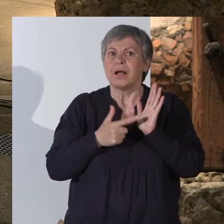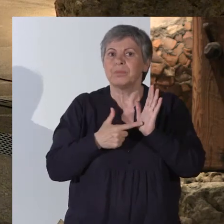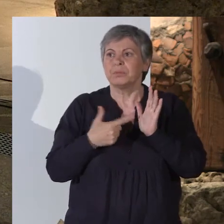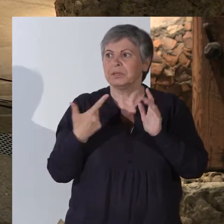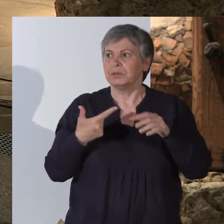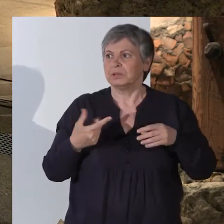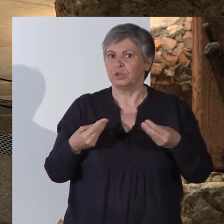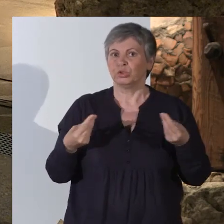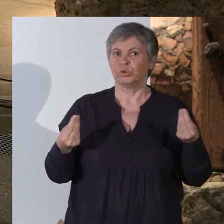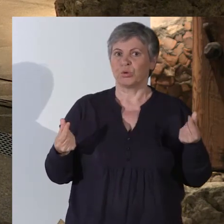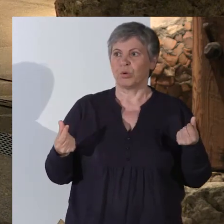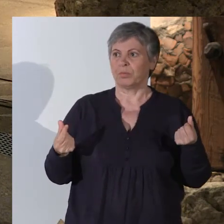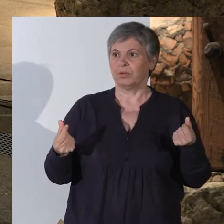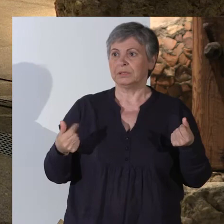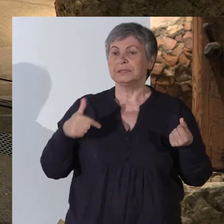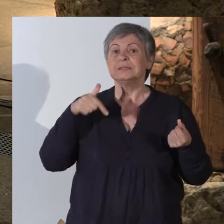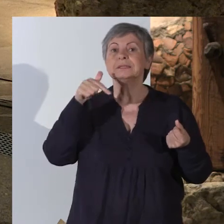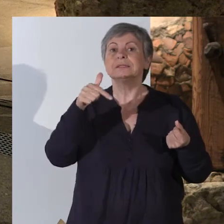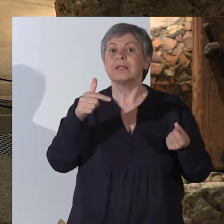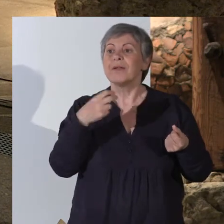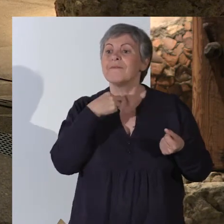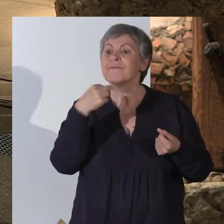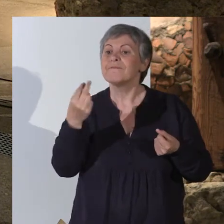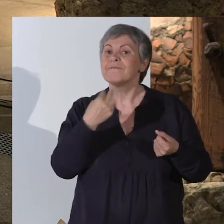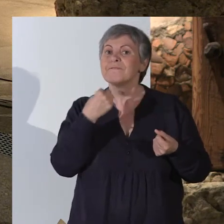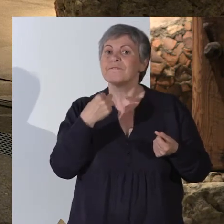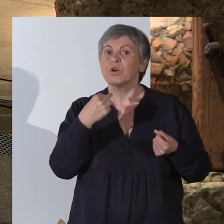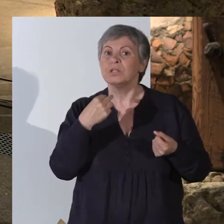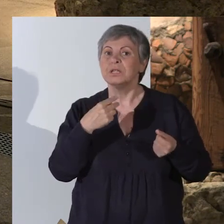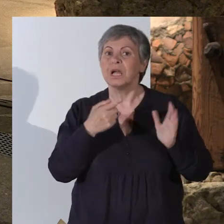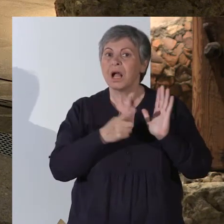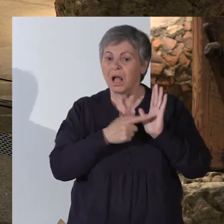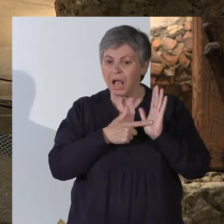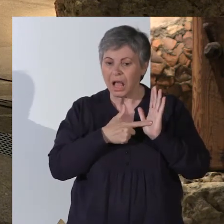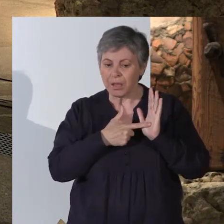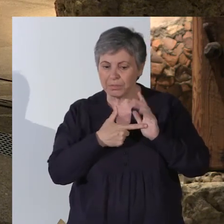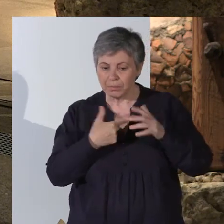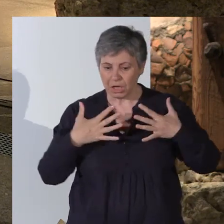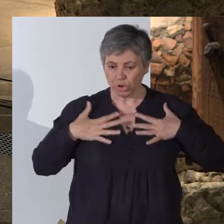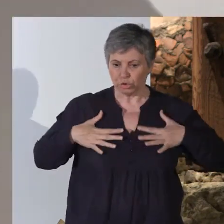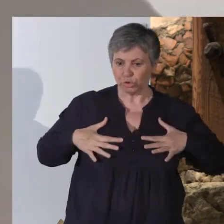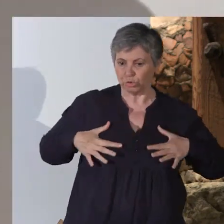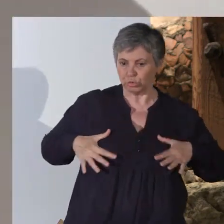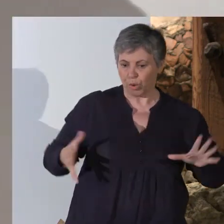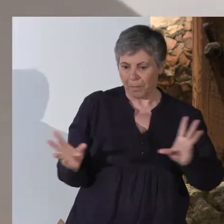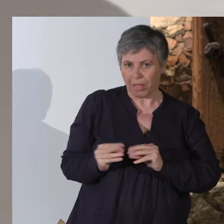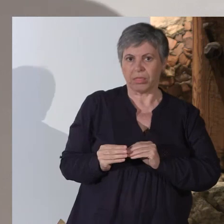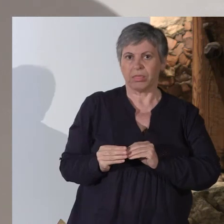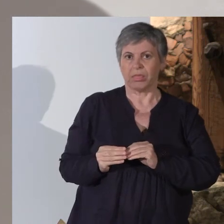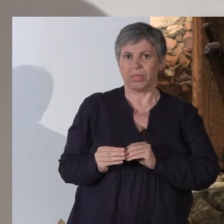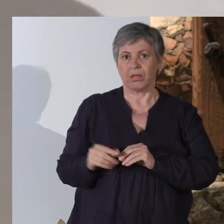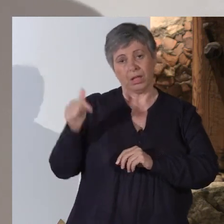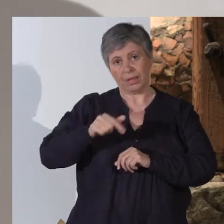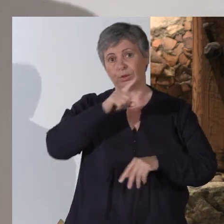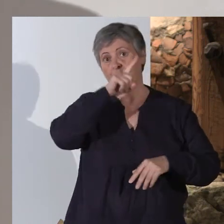στέλνουνε τη φωνή τους με τέτοια κατεύθυνση ώστε να συναντάνε τα σώματα των κωφών ηθοποιών και αυτό να γίνεται ένα το οποίο είναι μία πολύ πιο